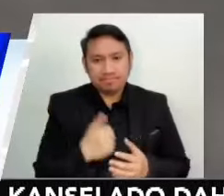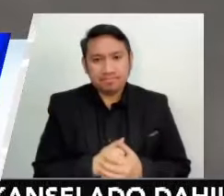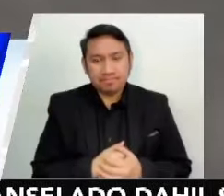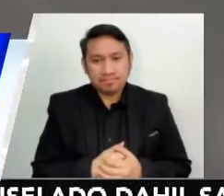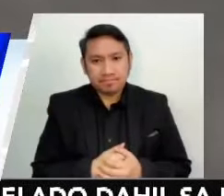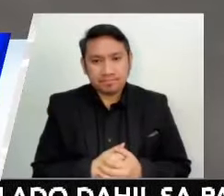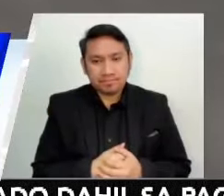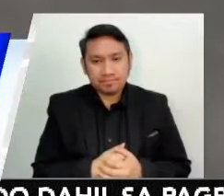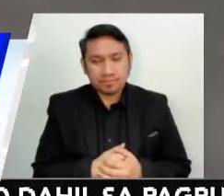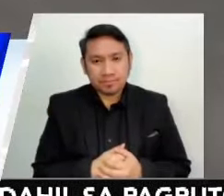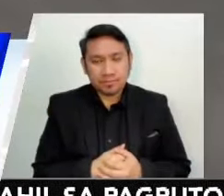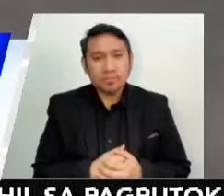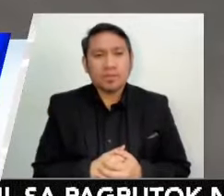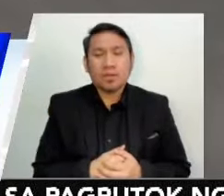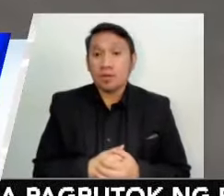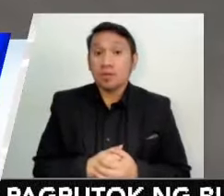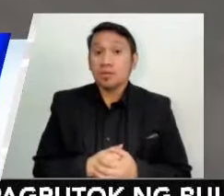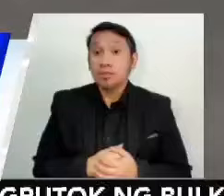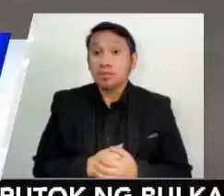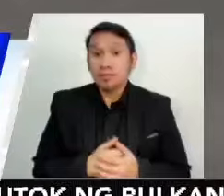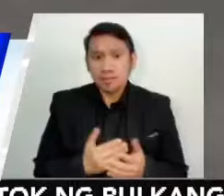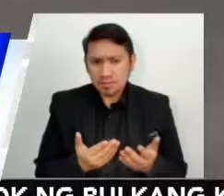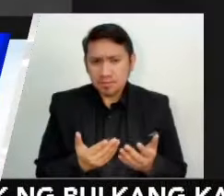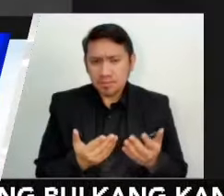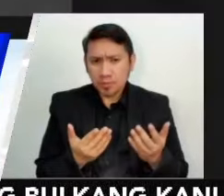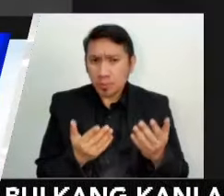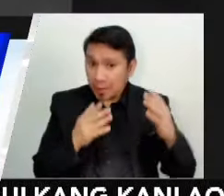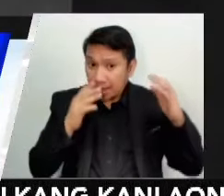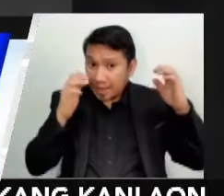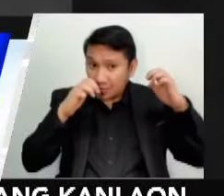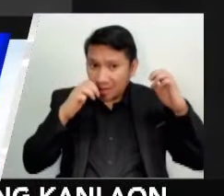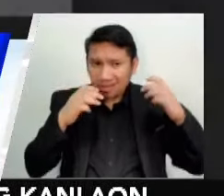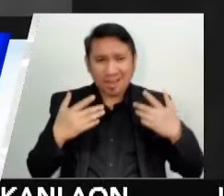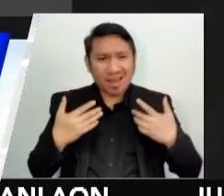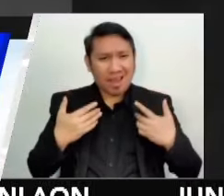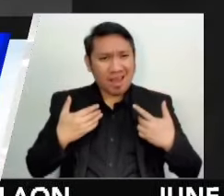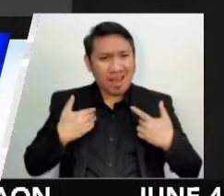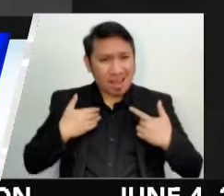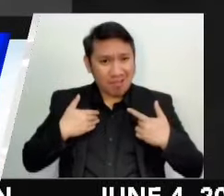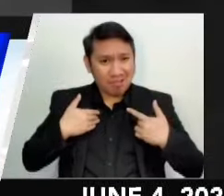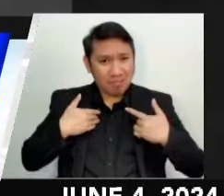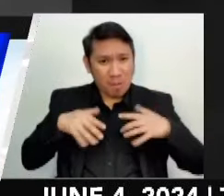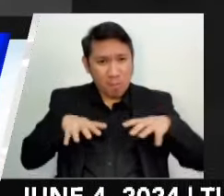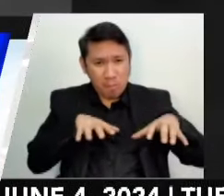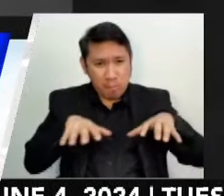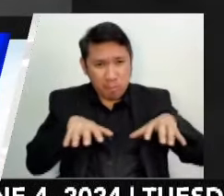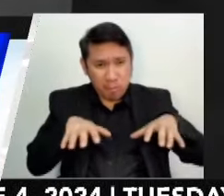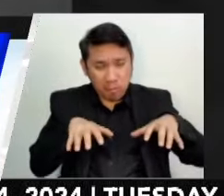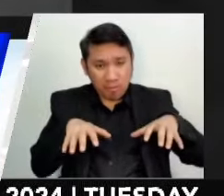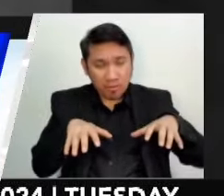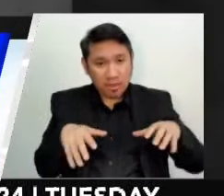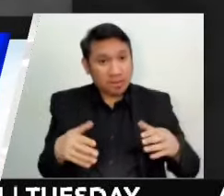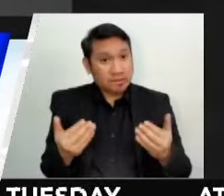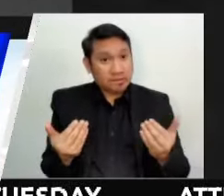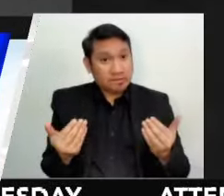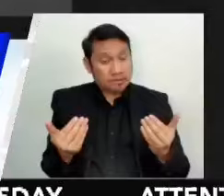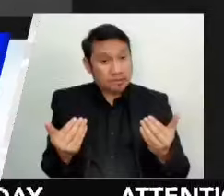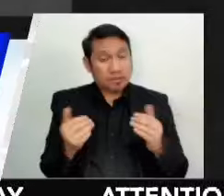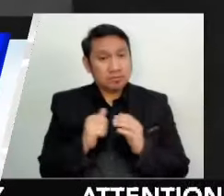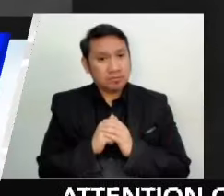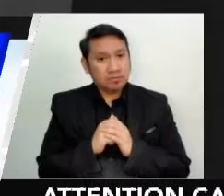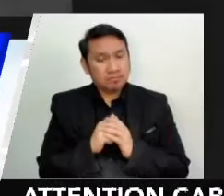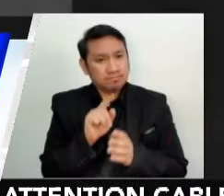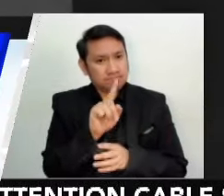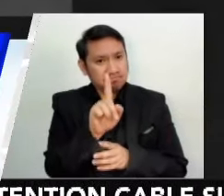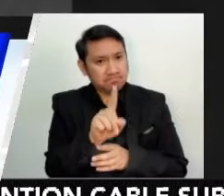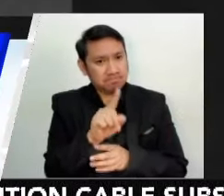Asamba ba yung iba pang volcanic earthquake, ashfall, iba pa ho dyan sa Bulkan ngayong araw na ito? May